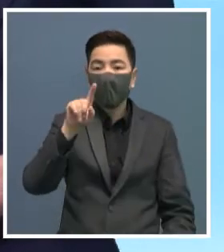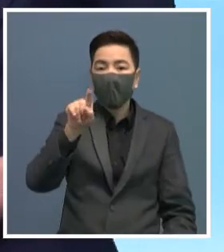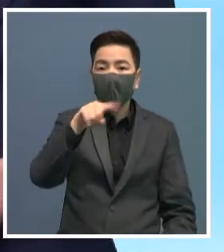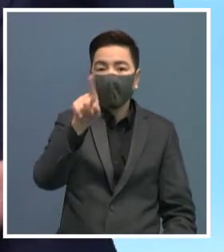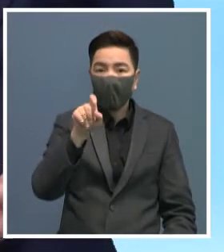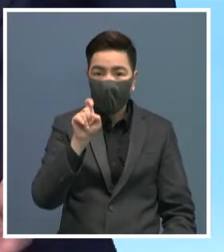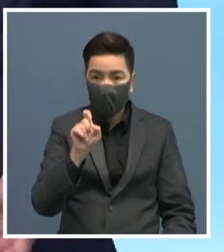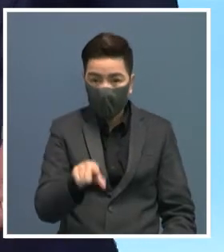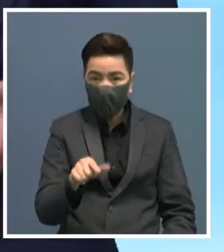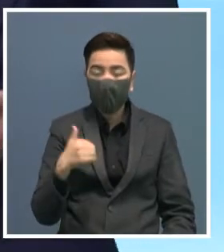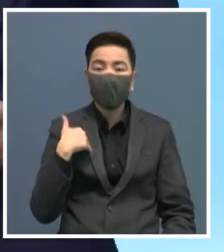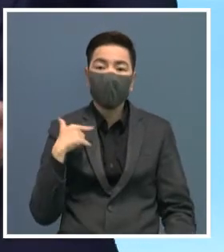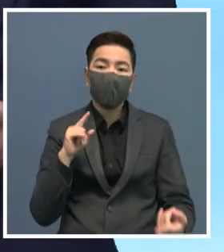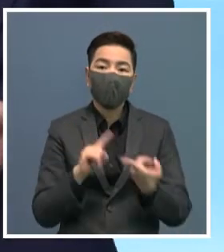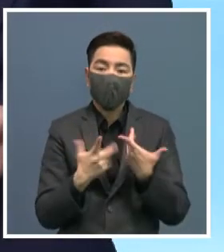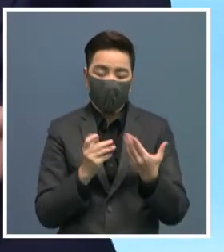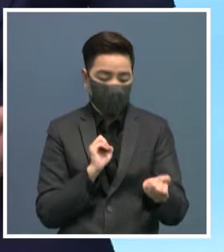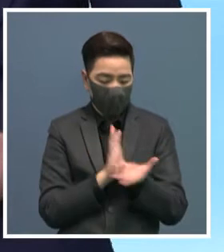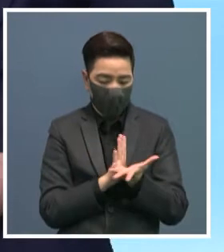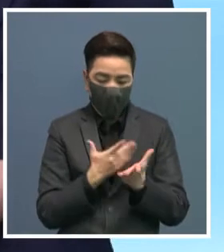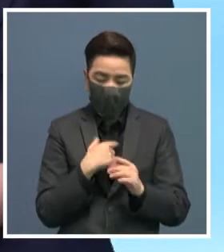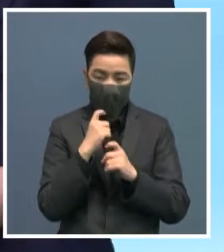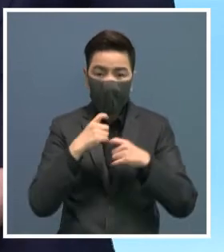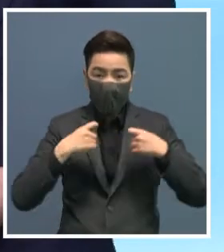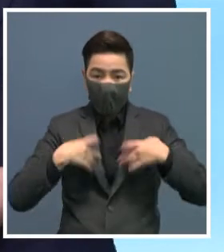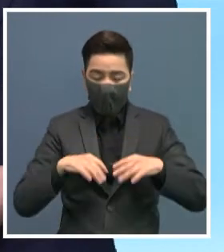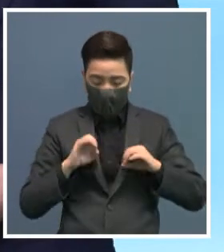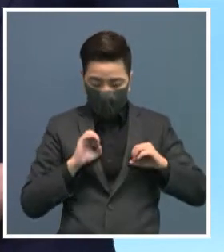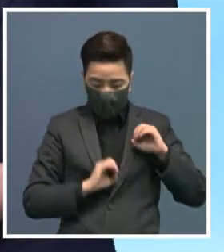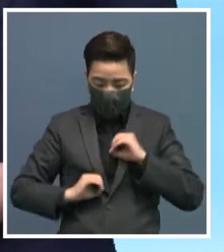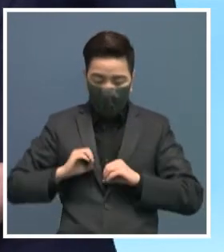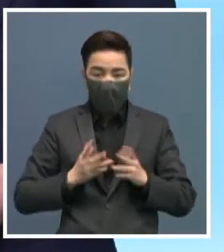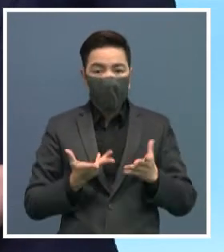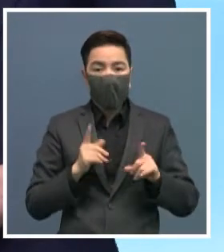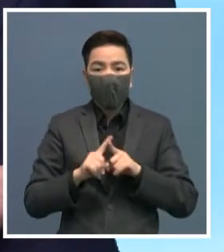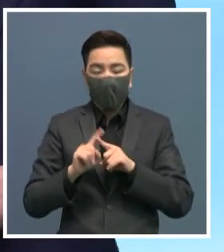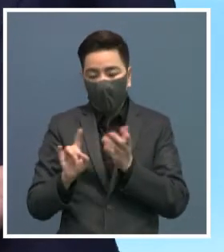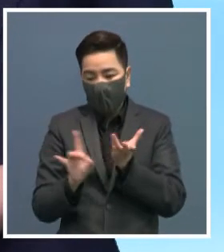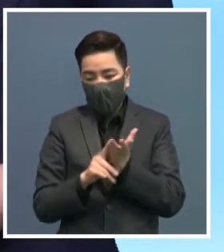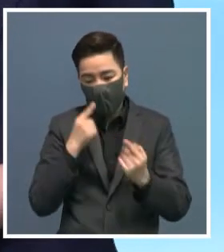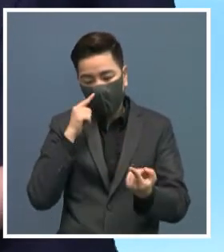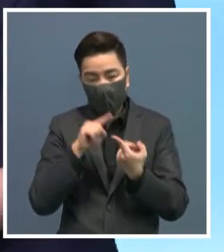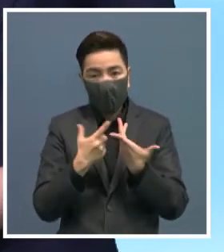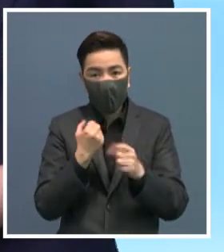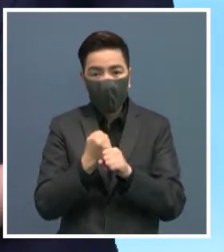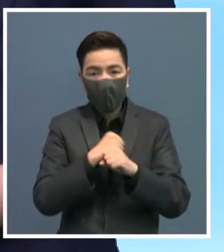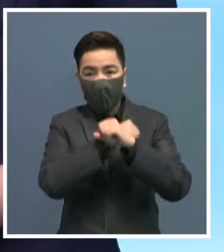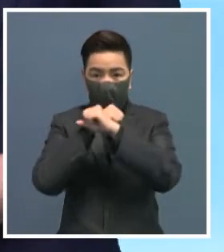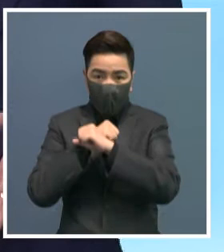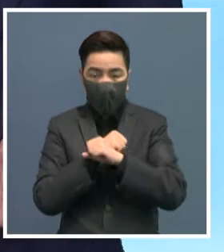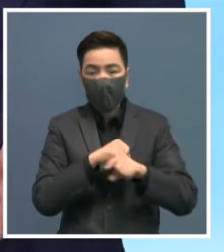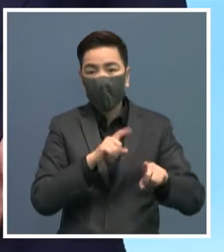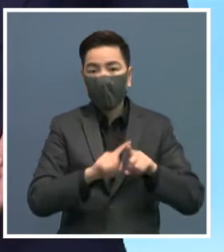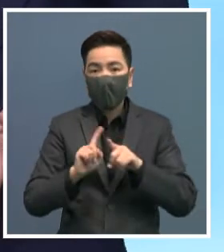อยู่นะคะไม่ว่าจะเป็นเรื่องของผลข้างเคียงความเสี่ยงความปลอดภัยหรือว่าเรื่องประสิทธิภาพในการสร้างภูมิคุ้มกัน